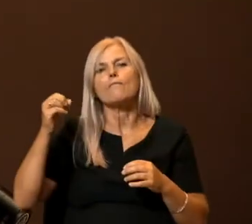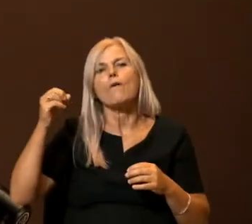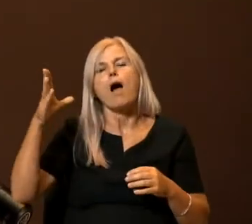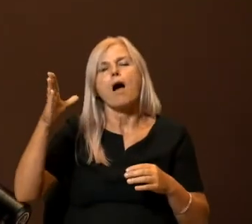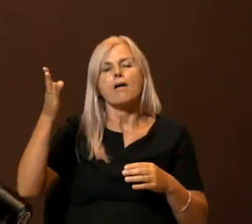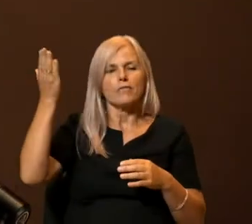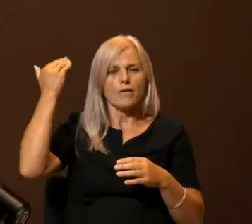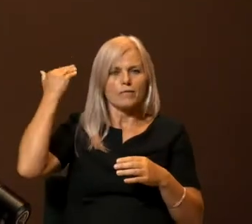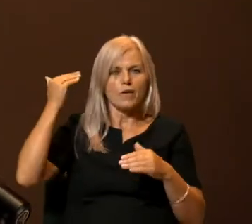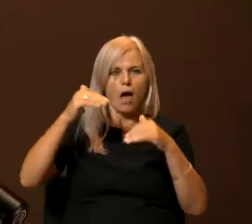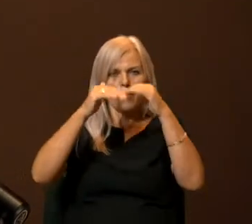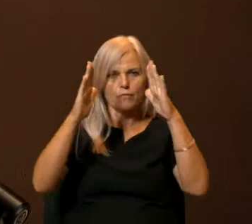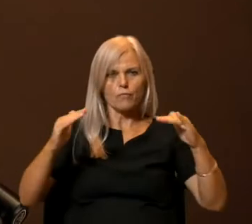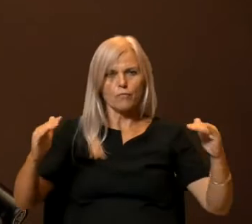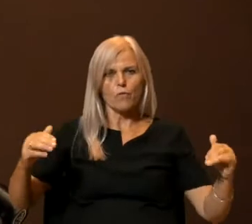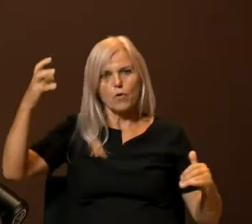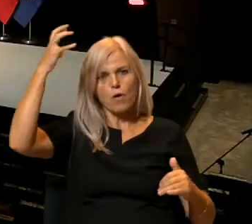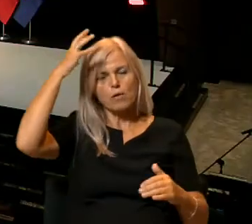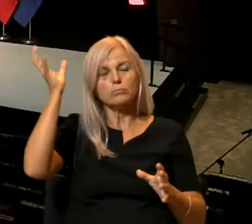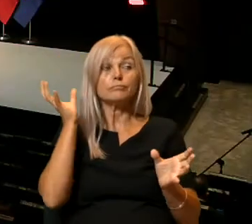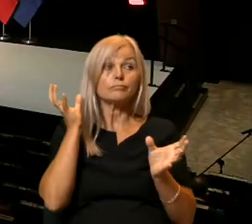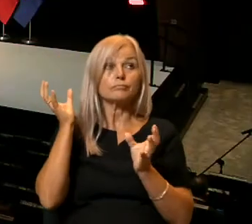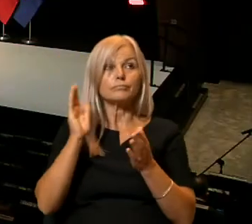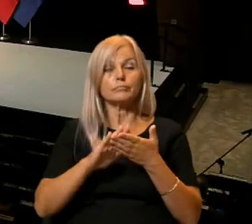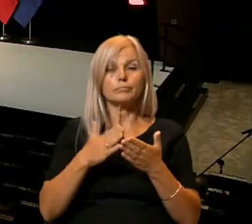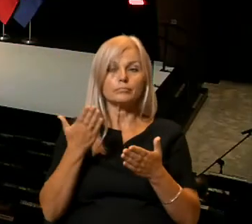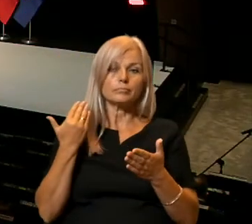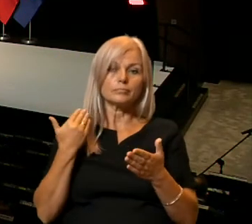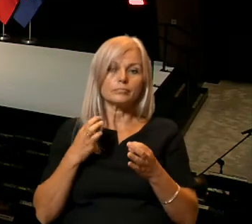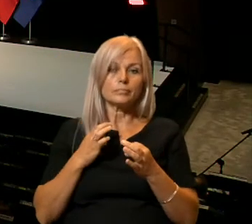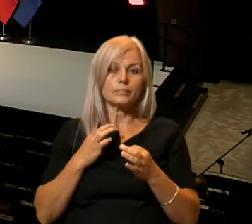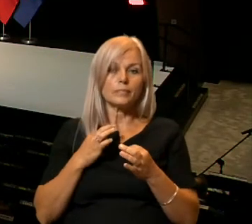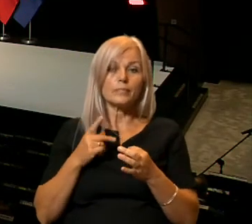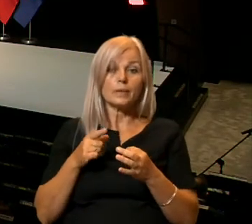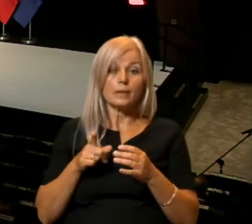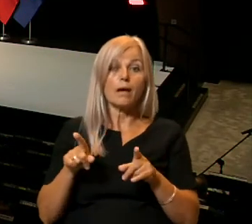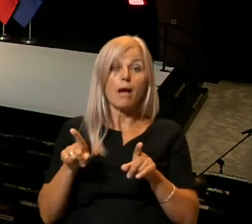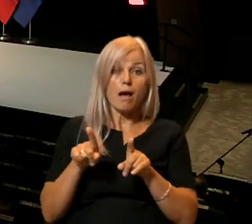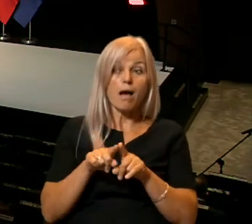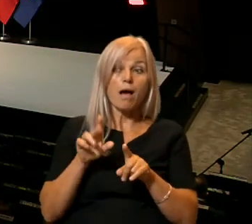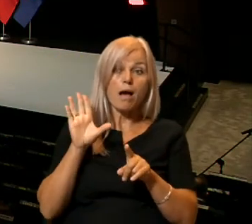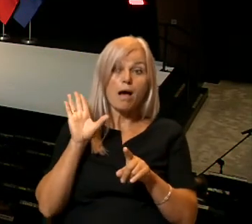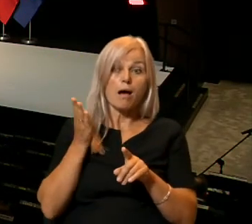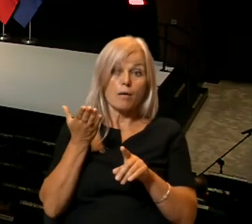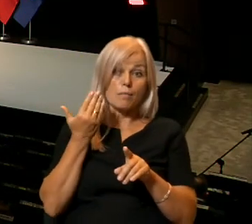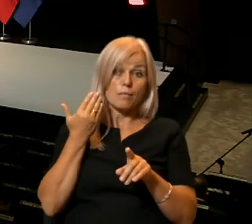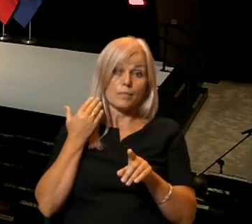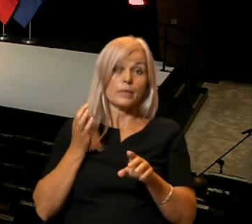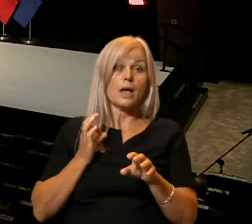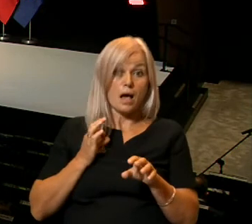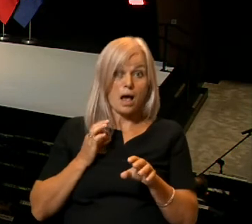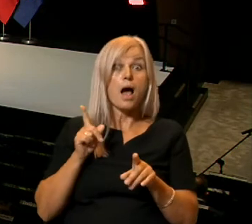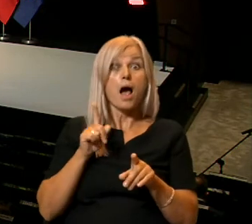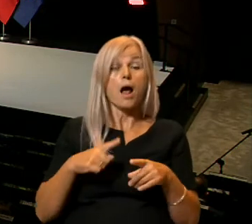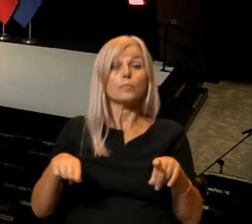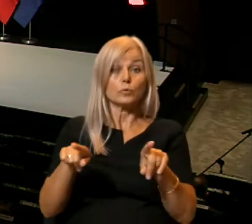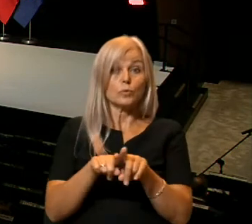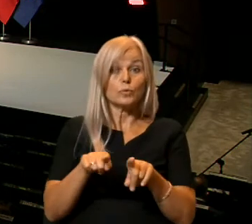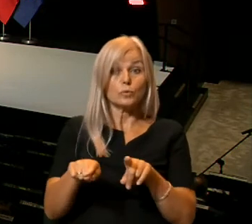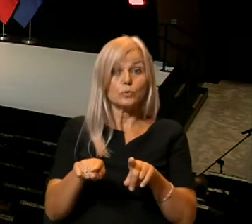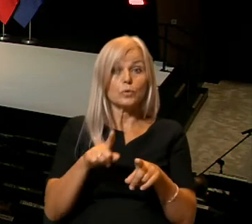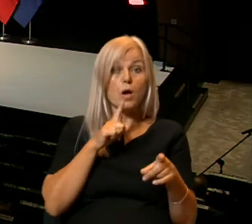którzy wysłuchują się nawzajem, ale mają rozmowę, która miałaby